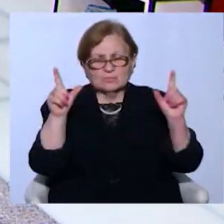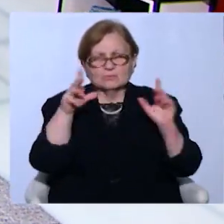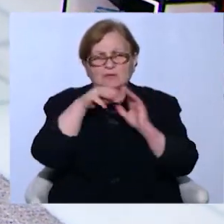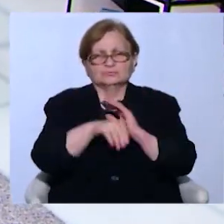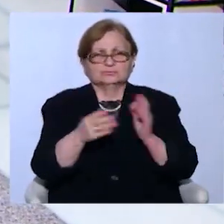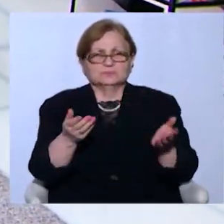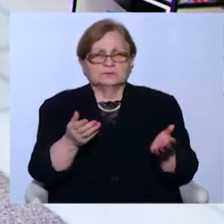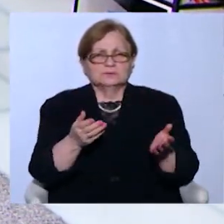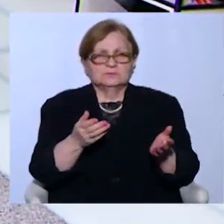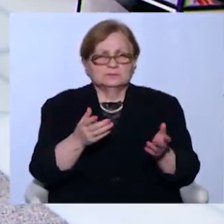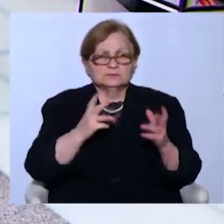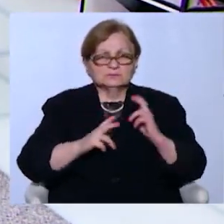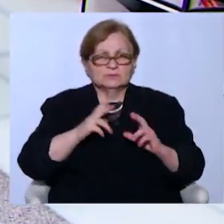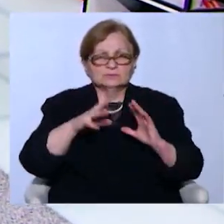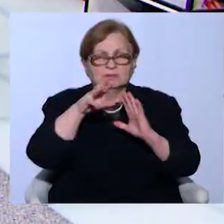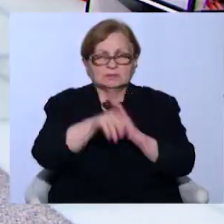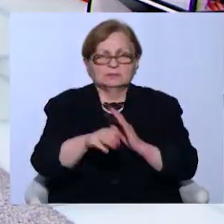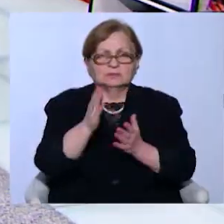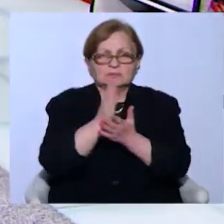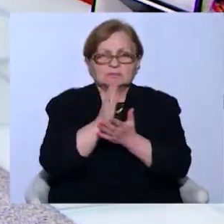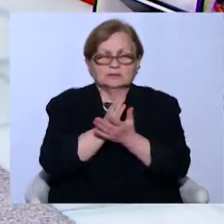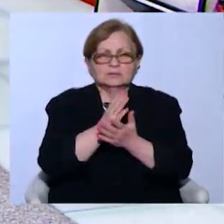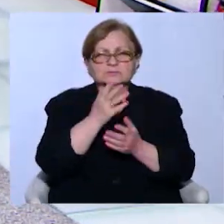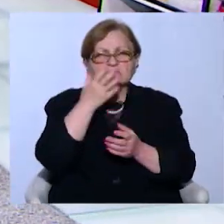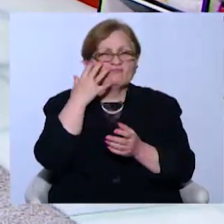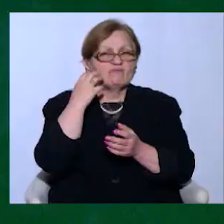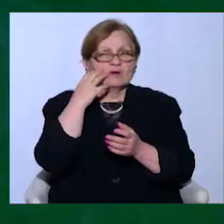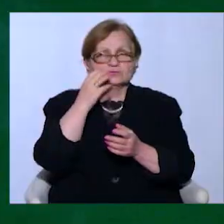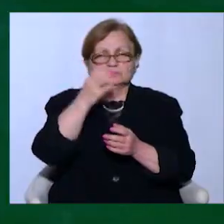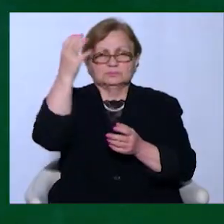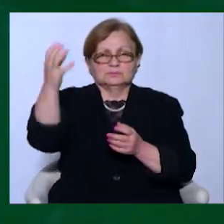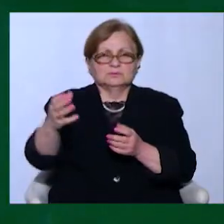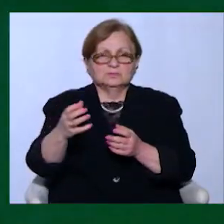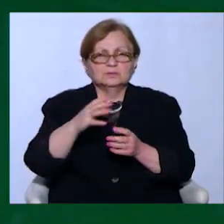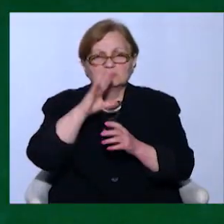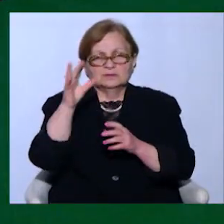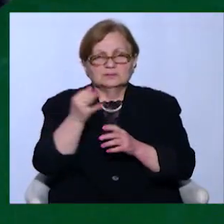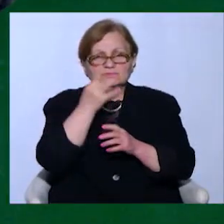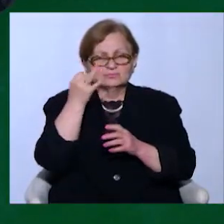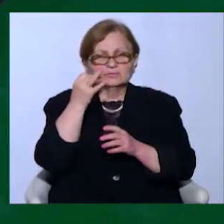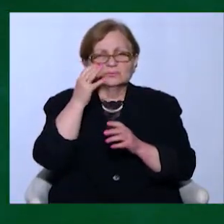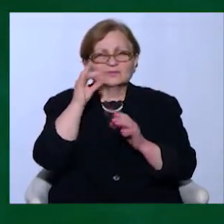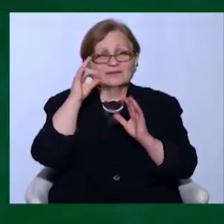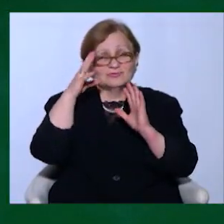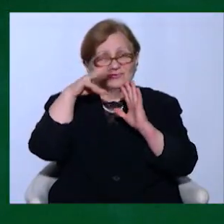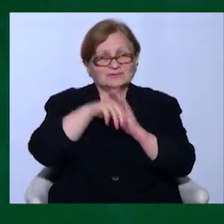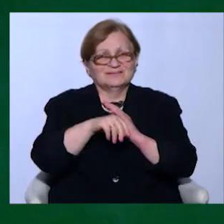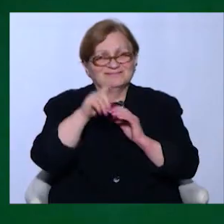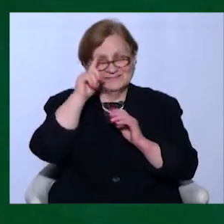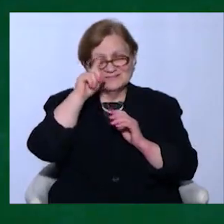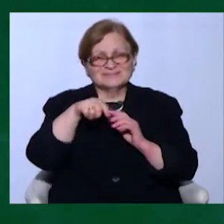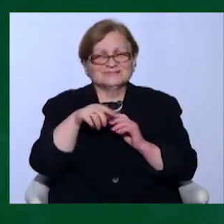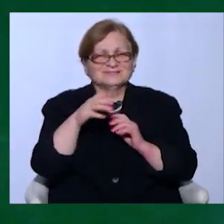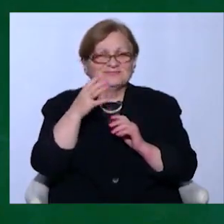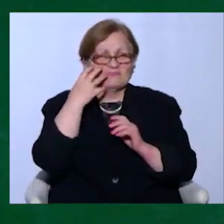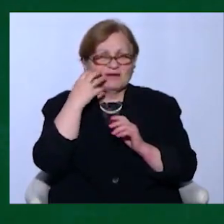გარემოში, საუნივერსიტეტო გარემოში არის ვაშლის გამოსახულება. სოფლის ისტორიაში ალბათ ყველაზე ეგეთი ისტორიული და